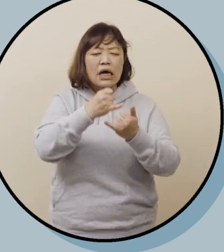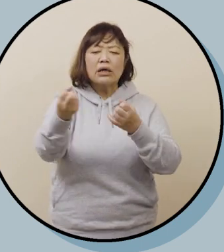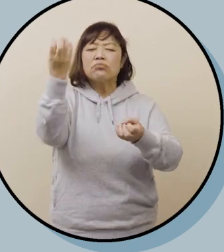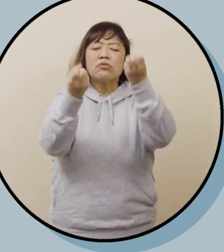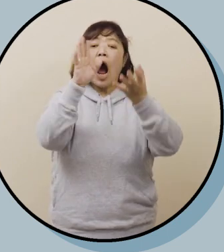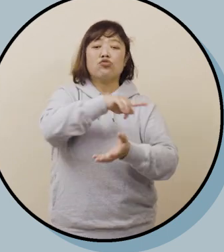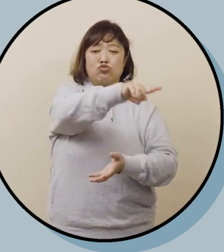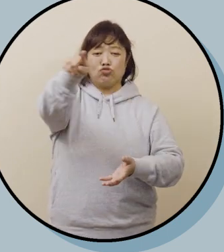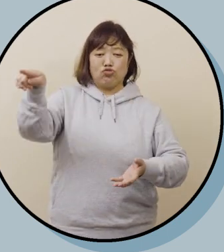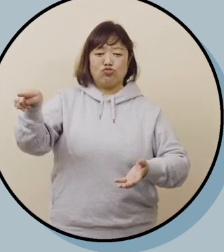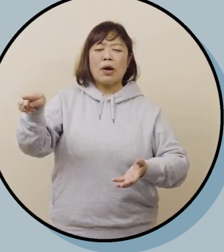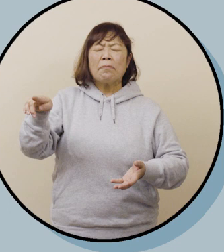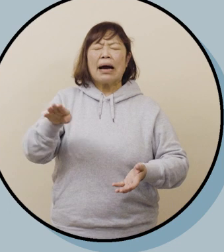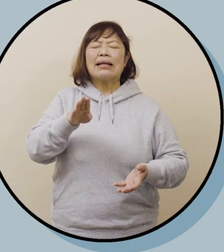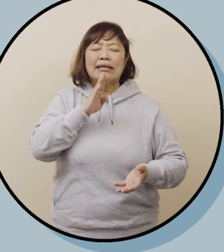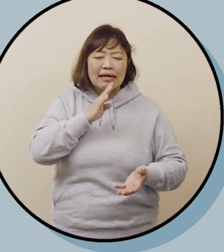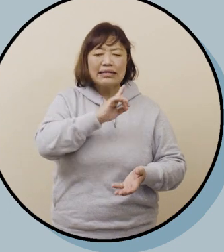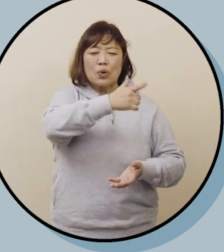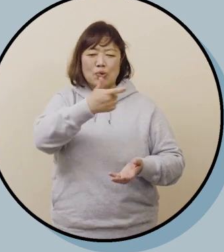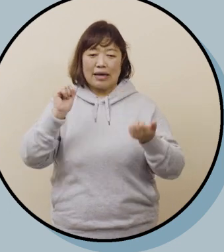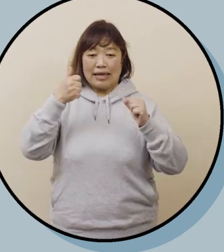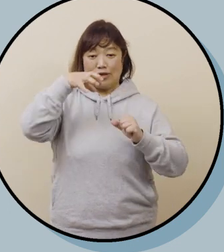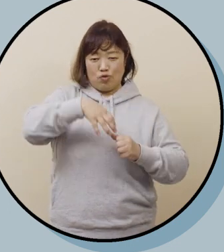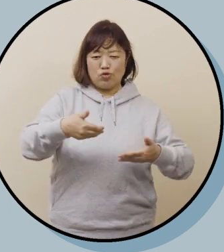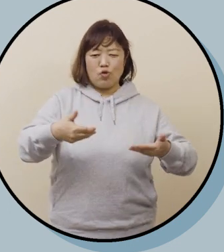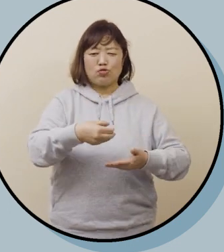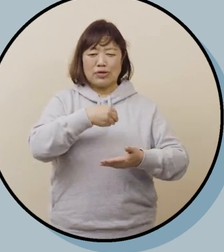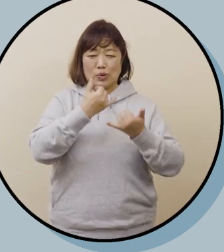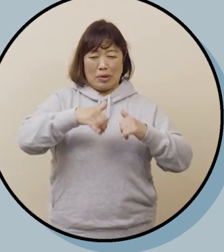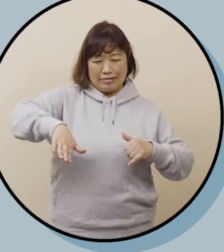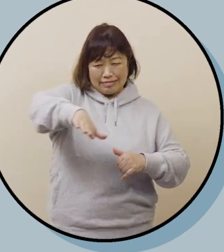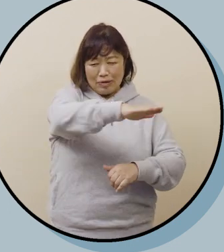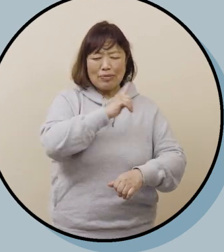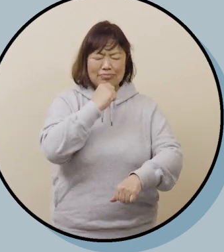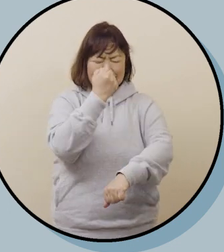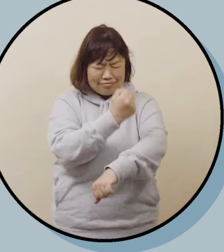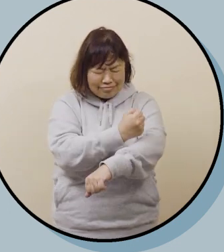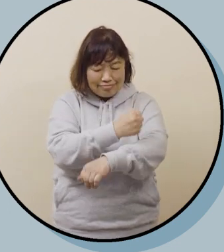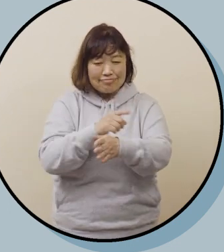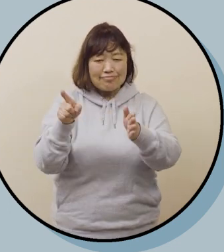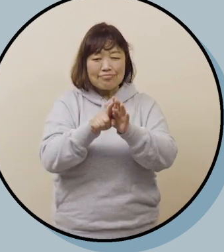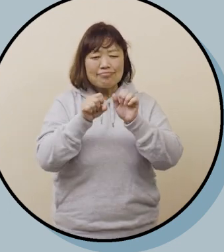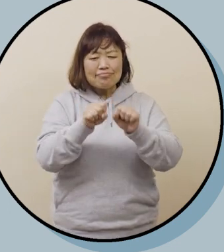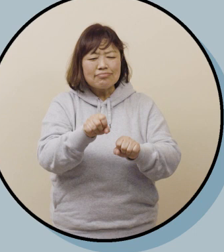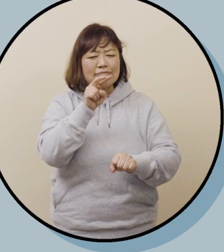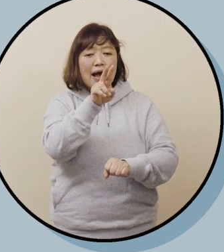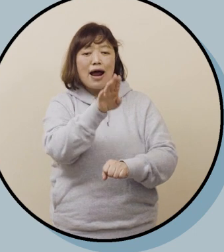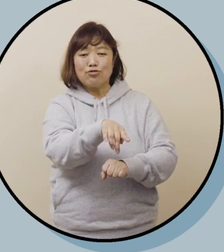ていろんな劇場の職員の人たちに苦労もされながらやってるのを